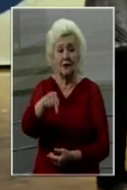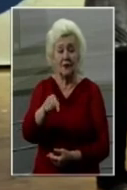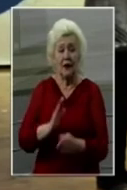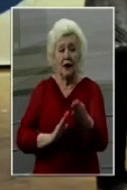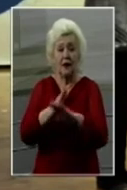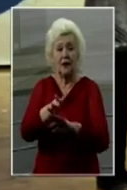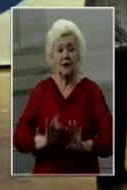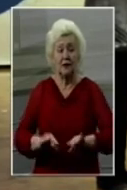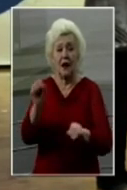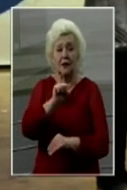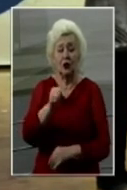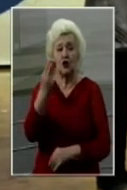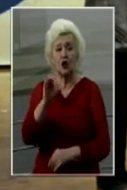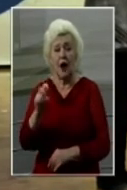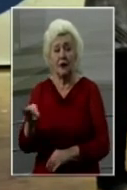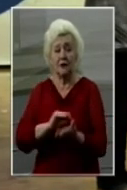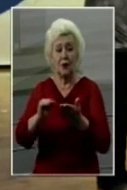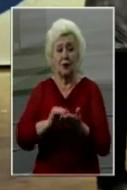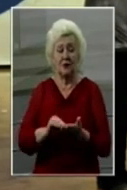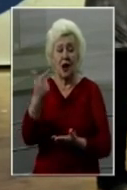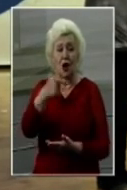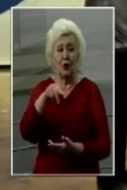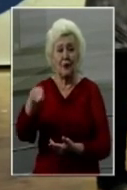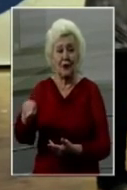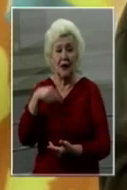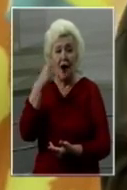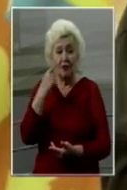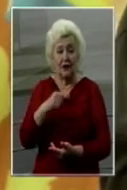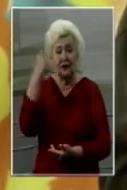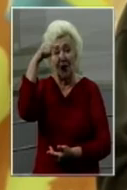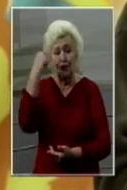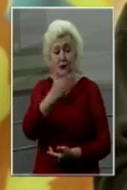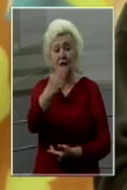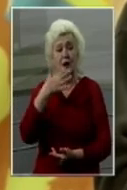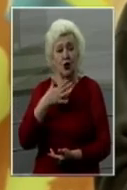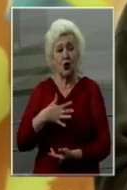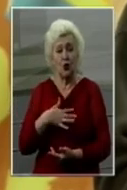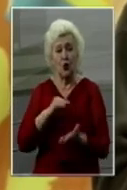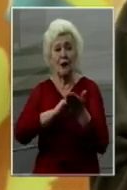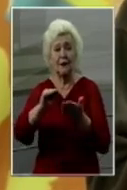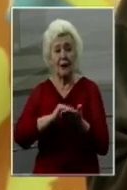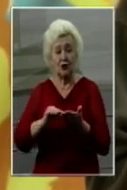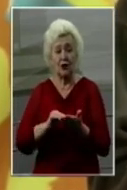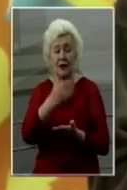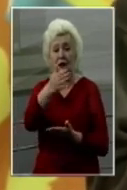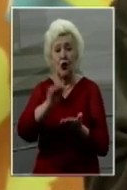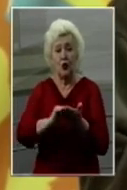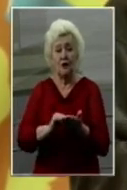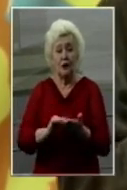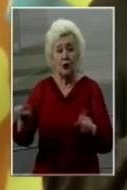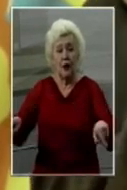Гість заходу Анатолій Шкарін, письменник з Голої пристані, говорить, що фантастика – його улюблений жанр. У його творах